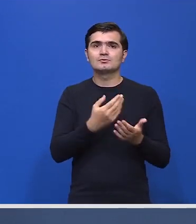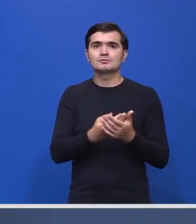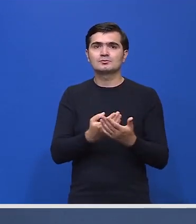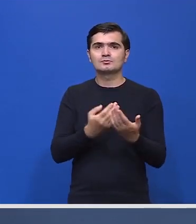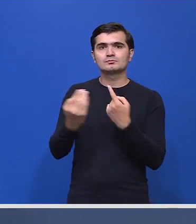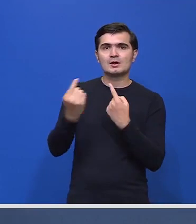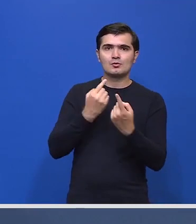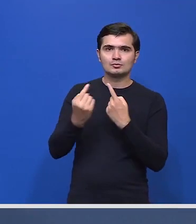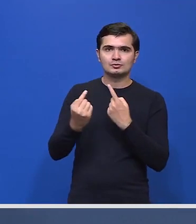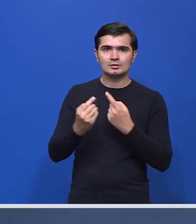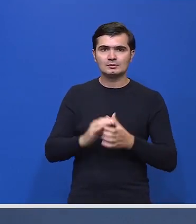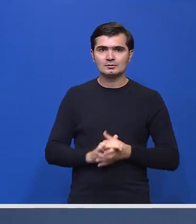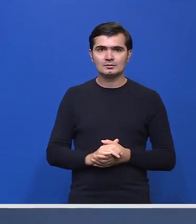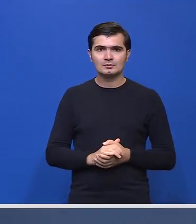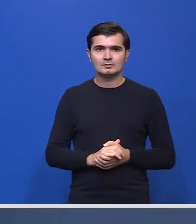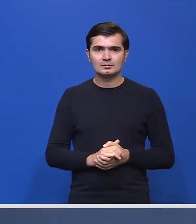negociere. Deci, în schimb,